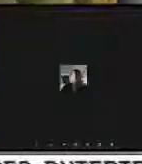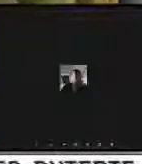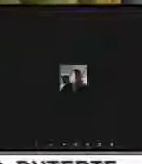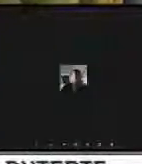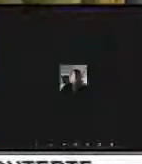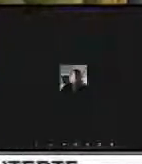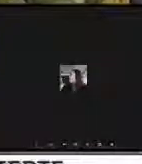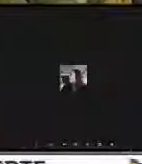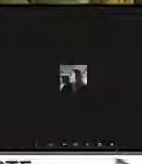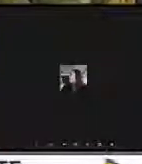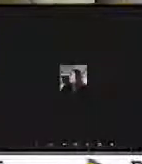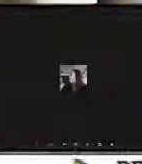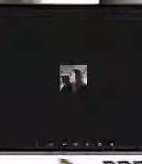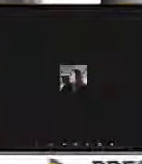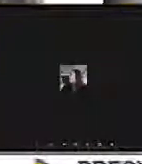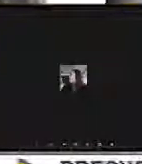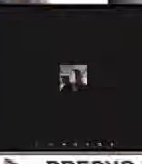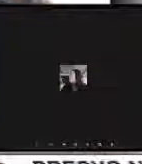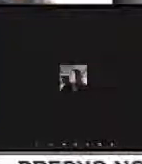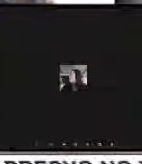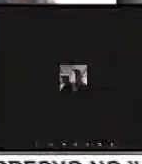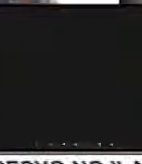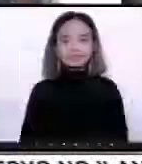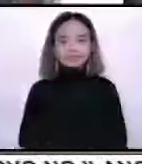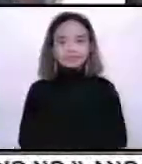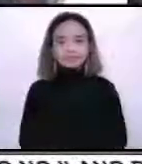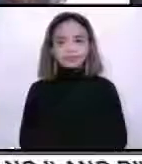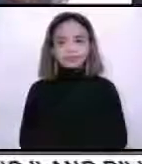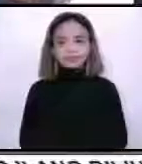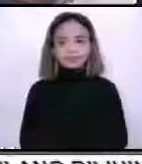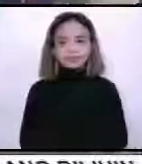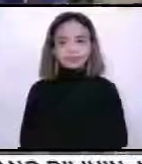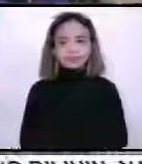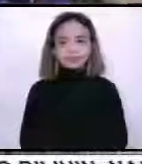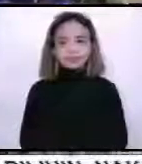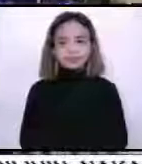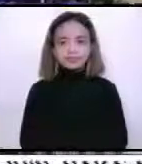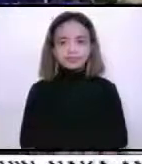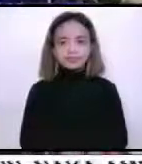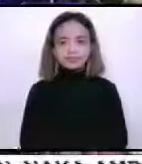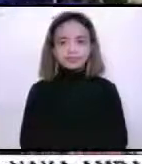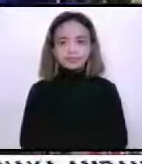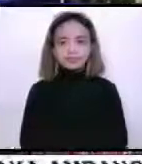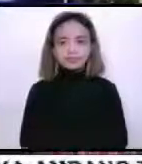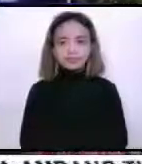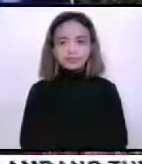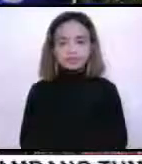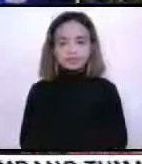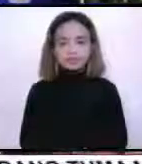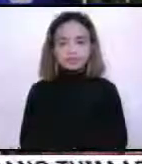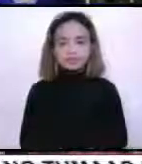mga katutubo. Justin Lascano para sa Morning Show ng Bayan. Rise and Shine, Pilipinas!